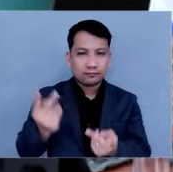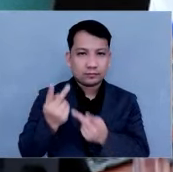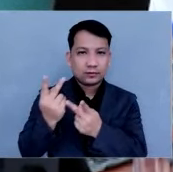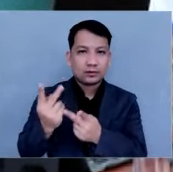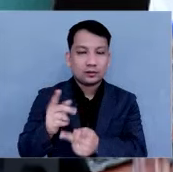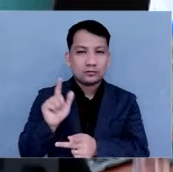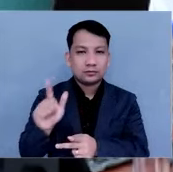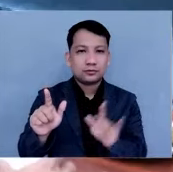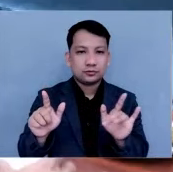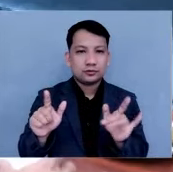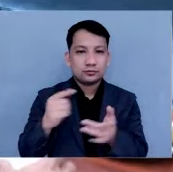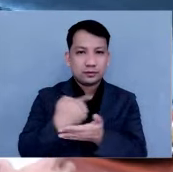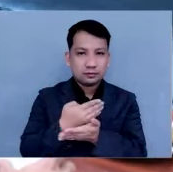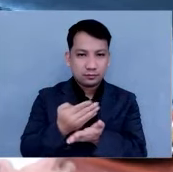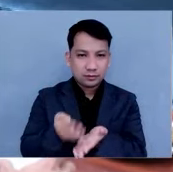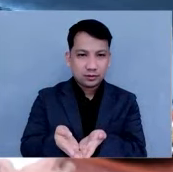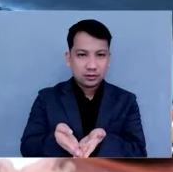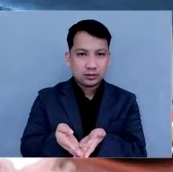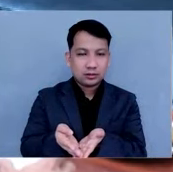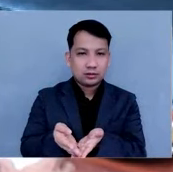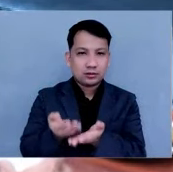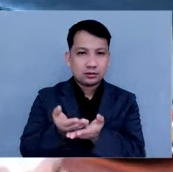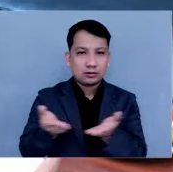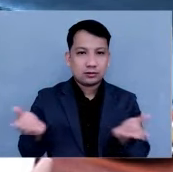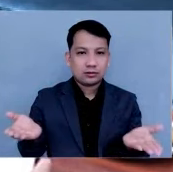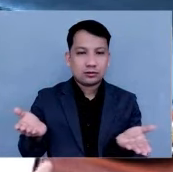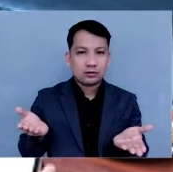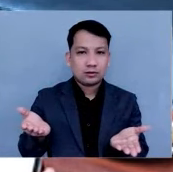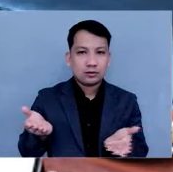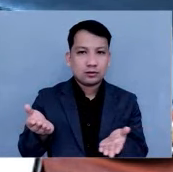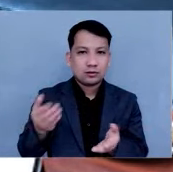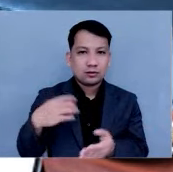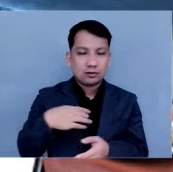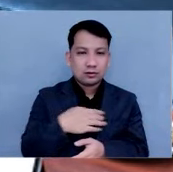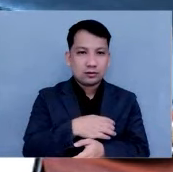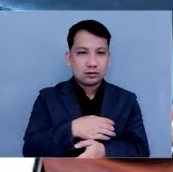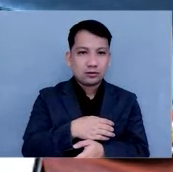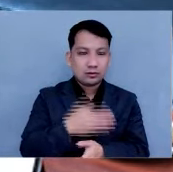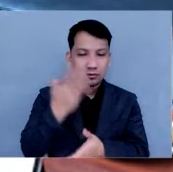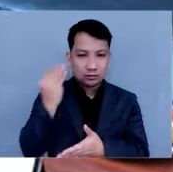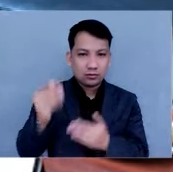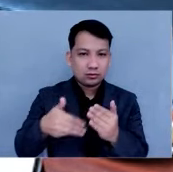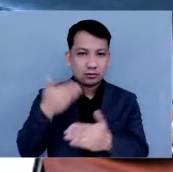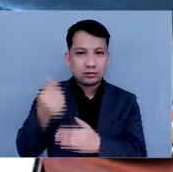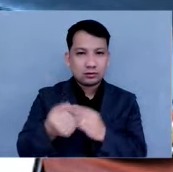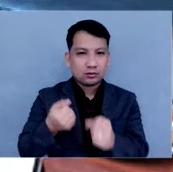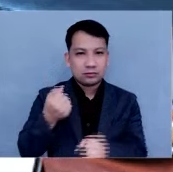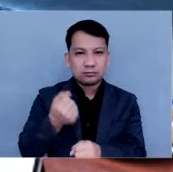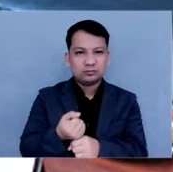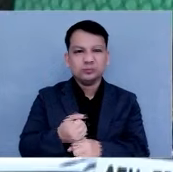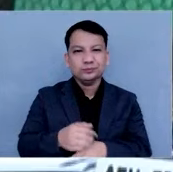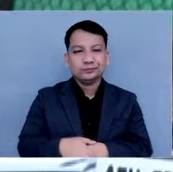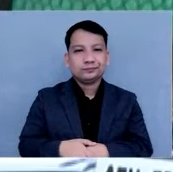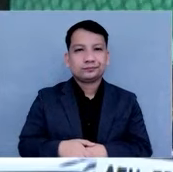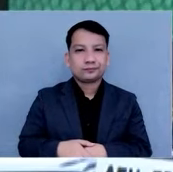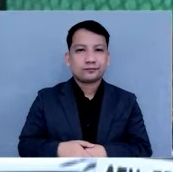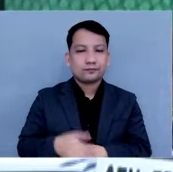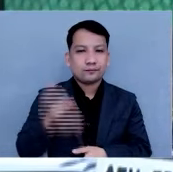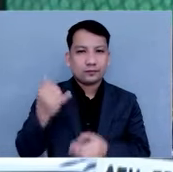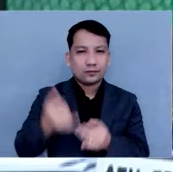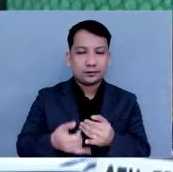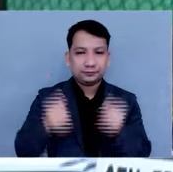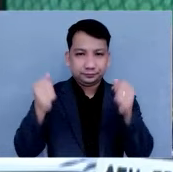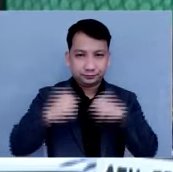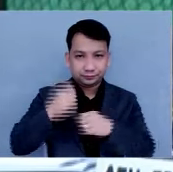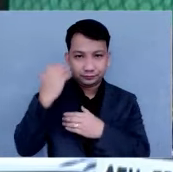25 budget inilatag na kasi sa plenaryo ng camara ang budget para sa susunod na taon sa huli na pagkasunduan